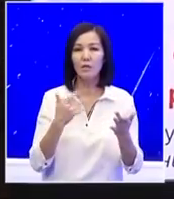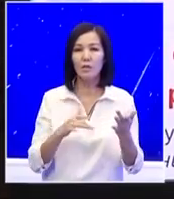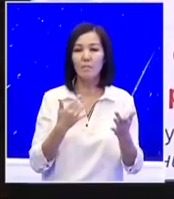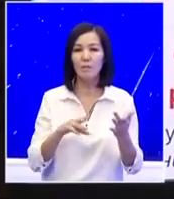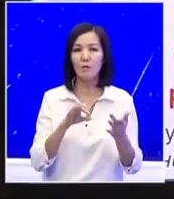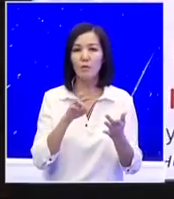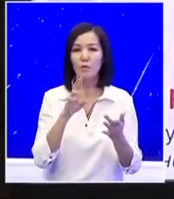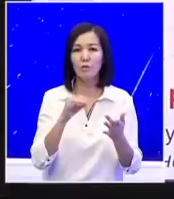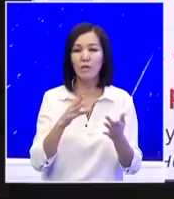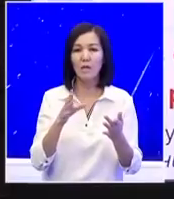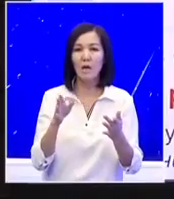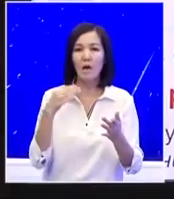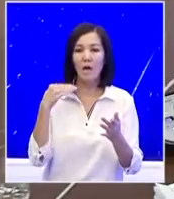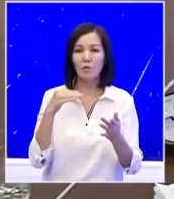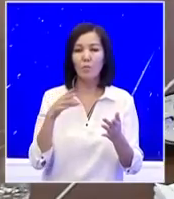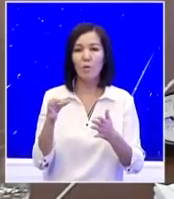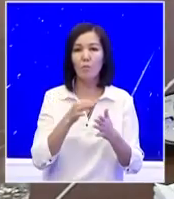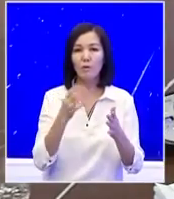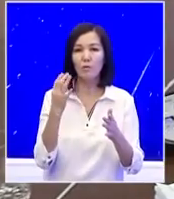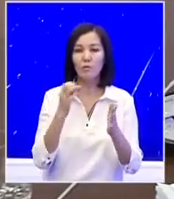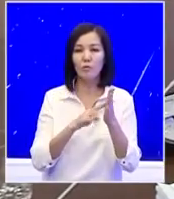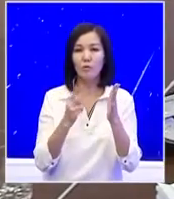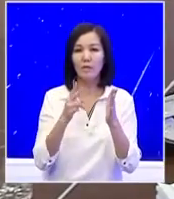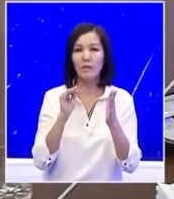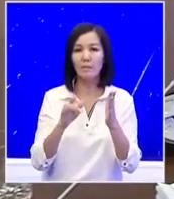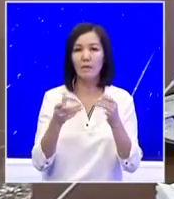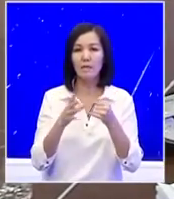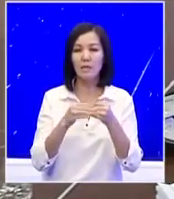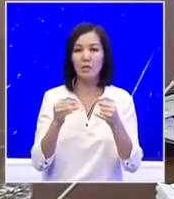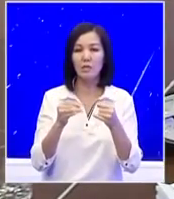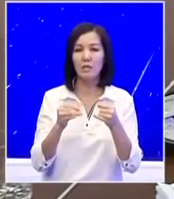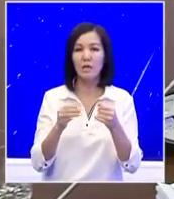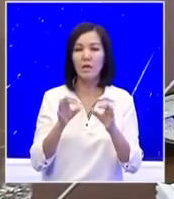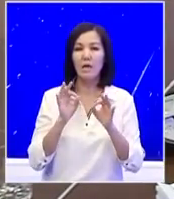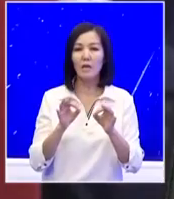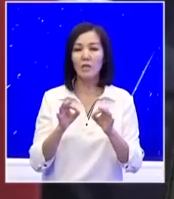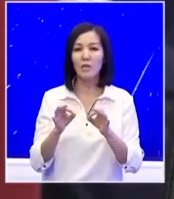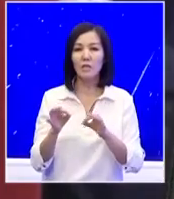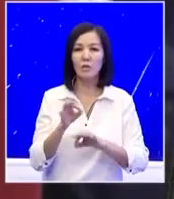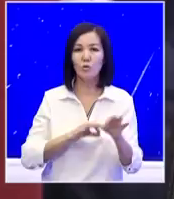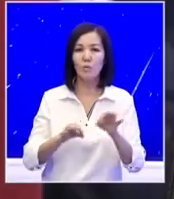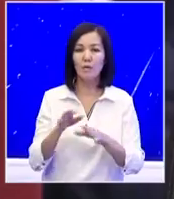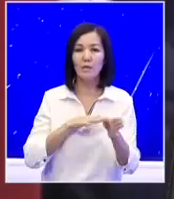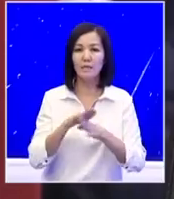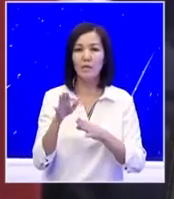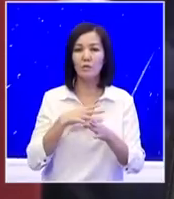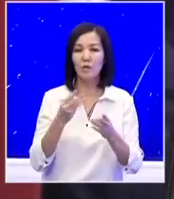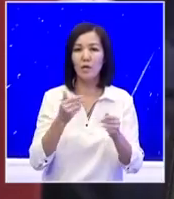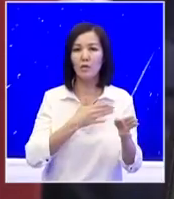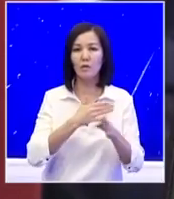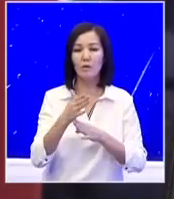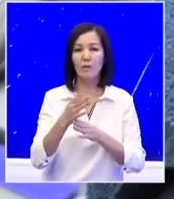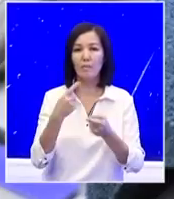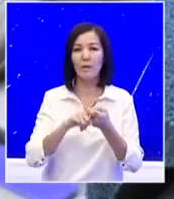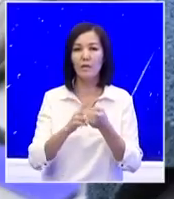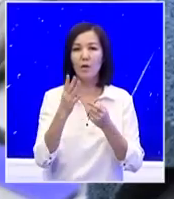және Ақтөбе облыстарында көлемі 492 мың гектар суармалы жерде тиісті жобалар іске асырылуда. Олар қаржыландыру көздеріне